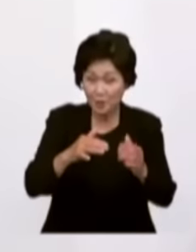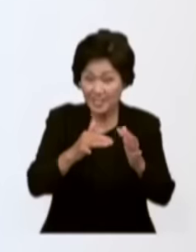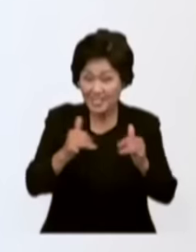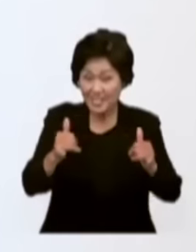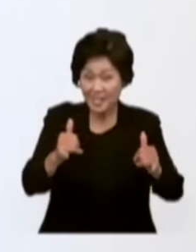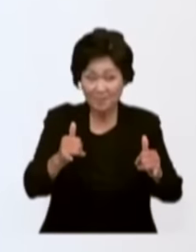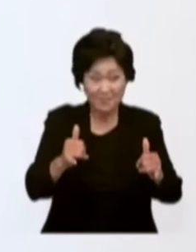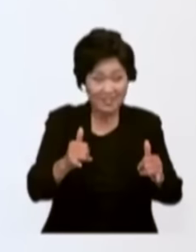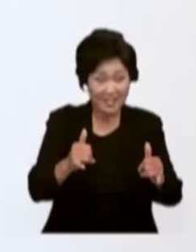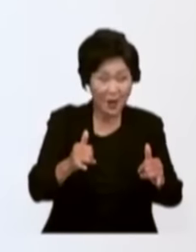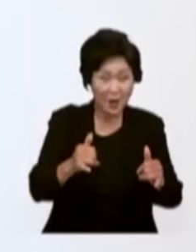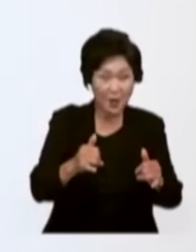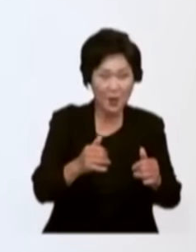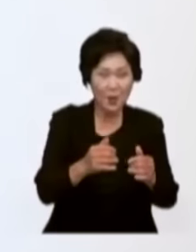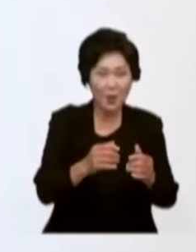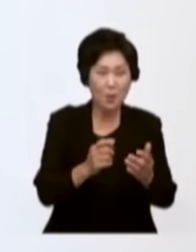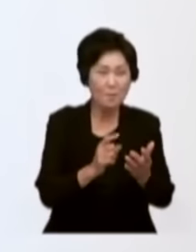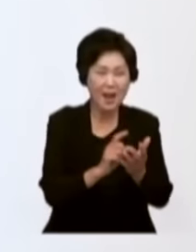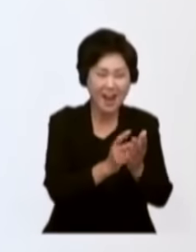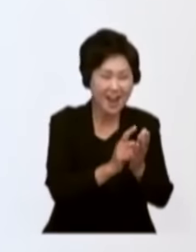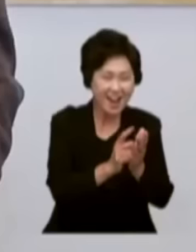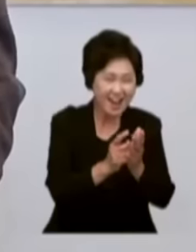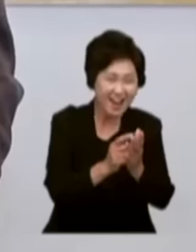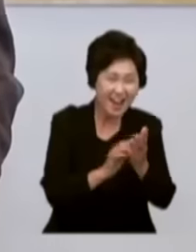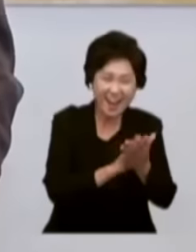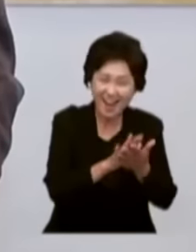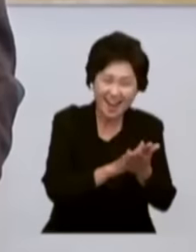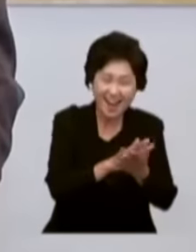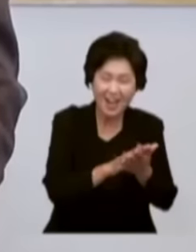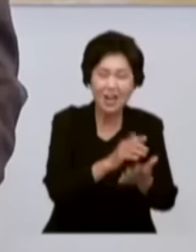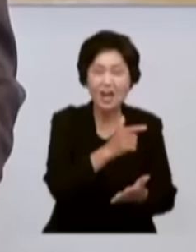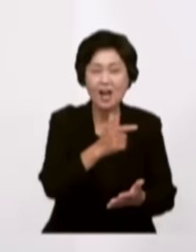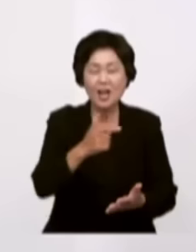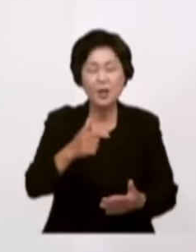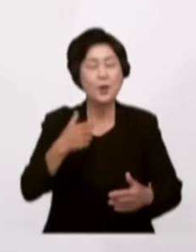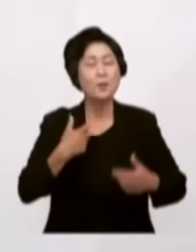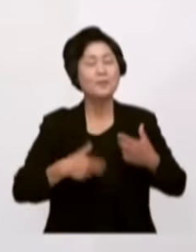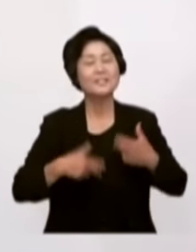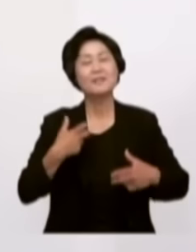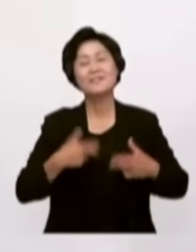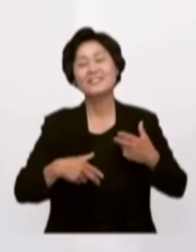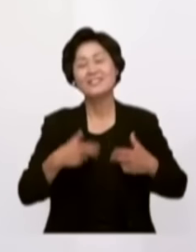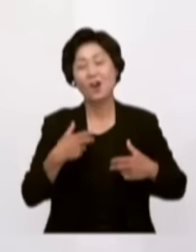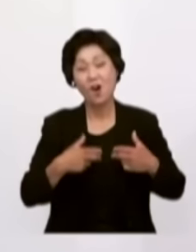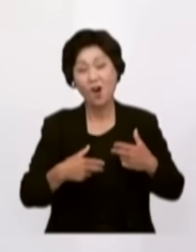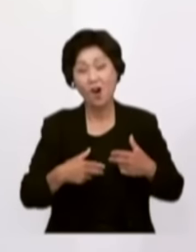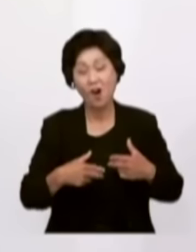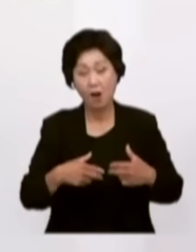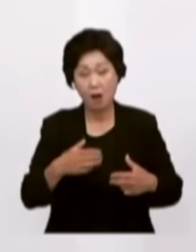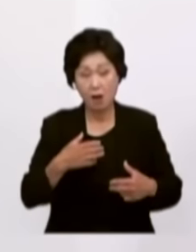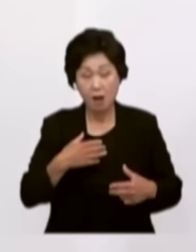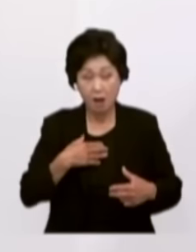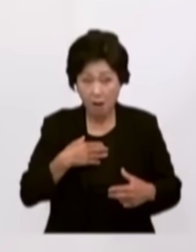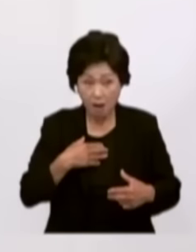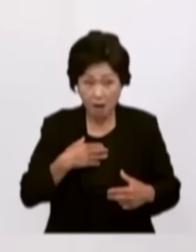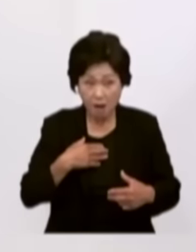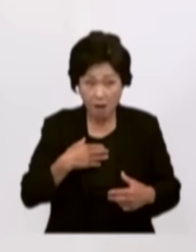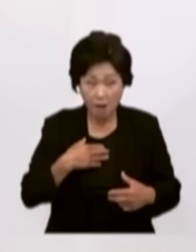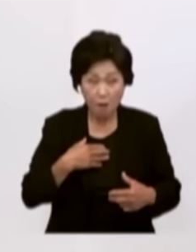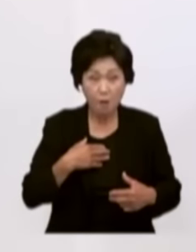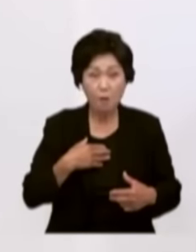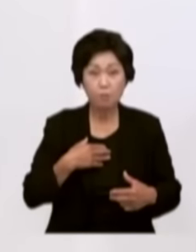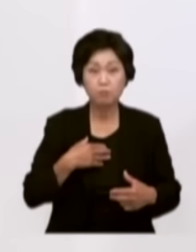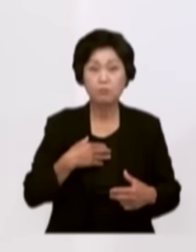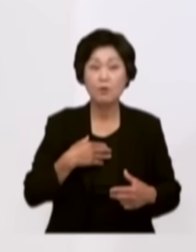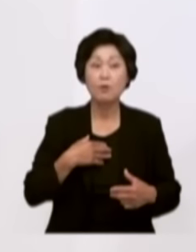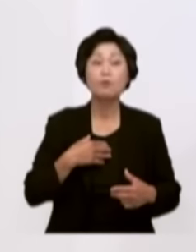붙는데 그분들하고 노는 게 너무 좋아. 너무 재밌어. 그래서 그래서. 그러다 보니까 나도 모르게 자꾸 이렇게 이제 뭐라고